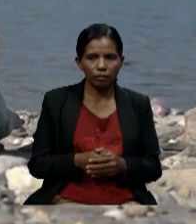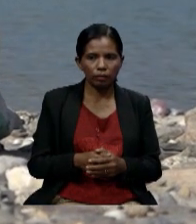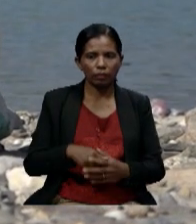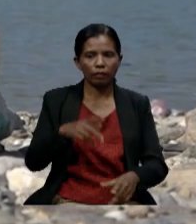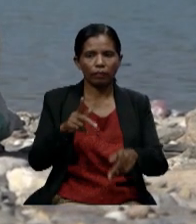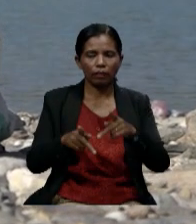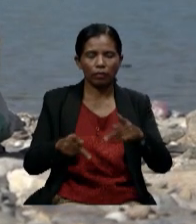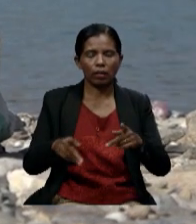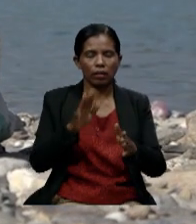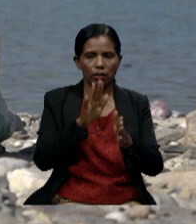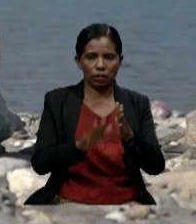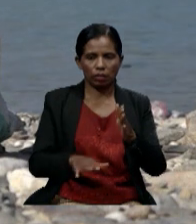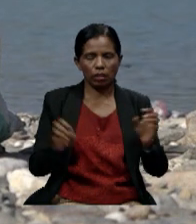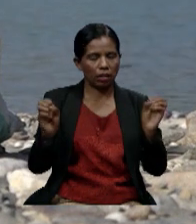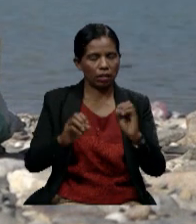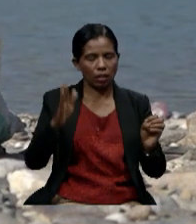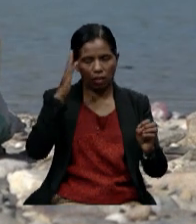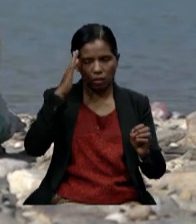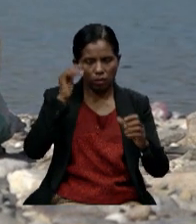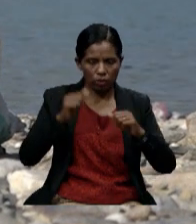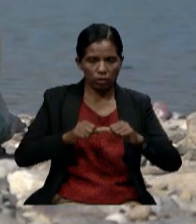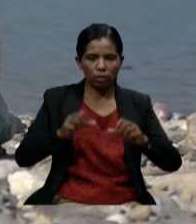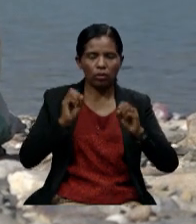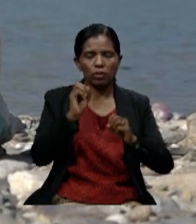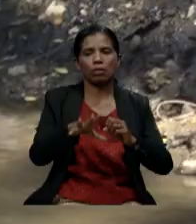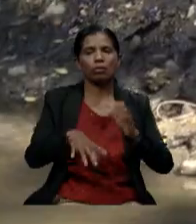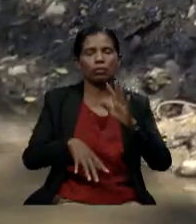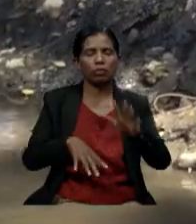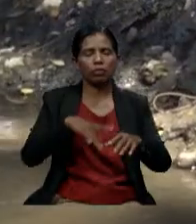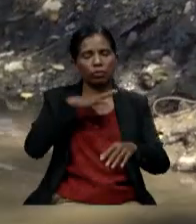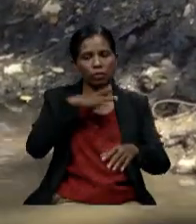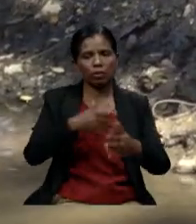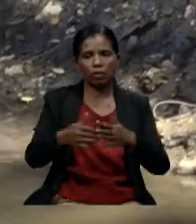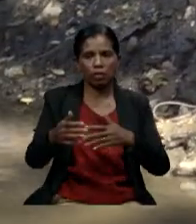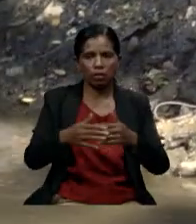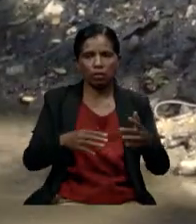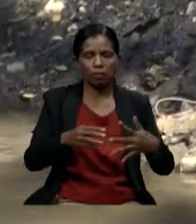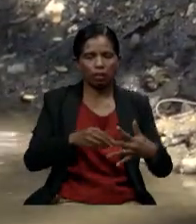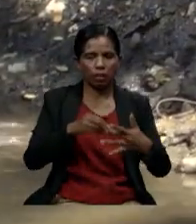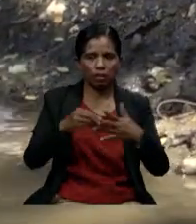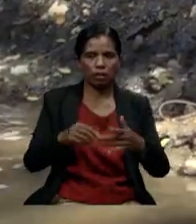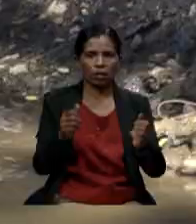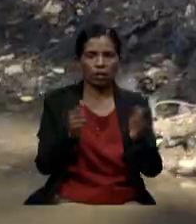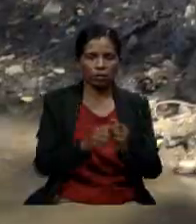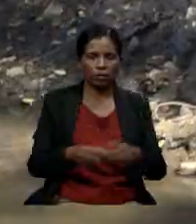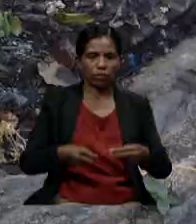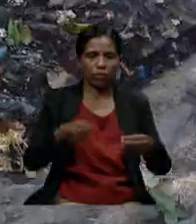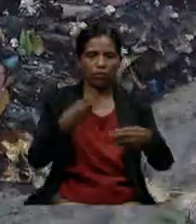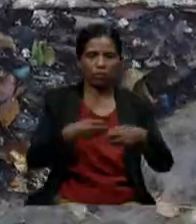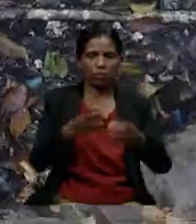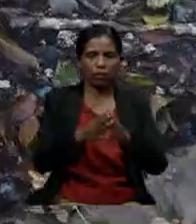Sociedade ne bese menos consciência continua soi foer arbiru liu plastiku. Honune fo amiasa bot